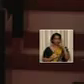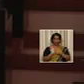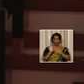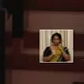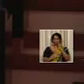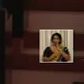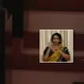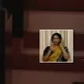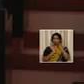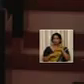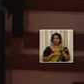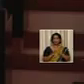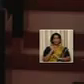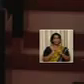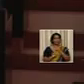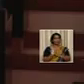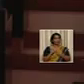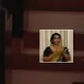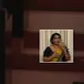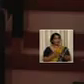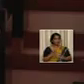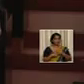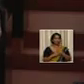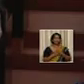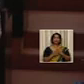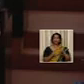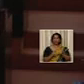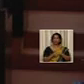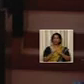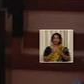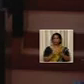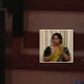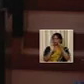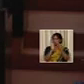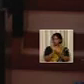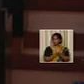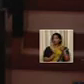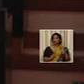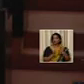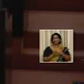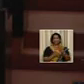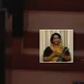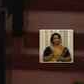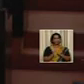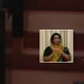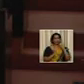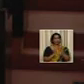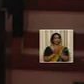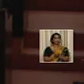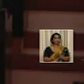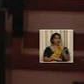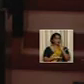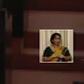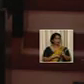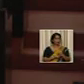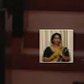සඳහා සංචාරක ඉඩම් අමාත්‍යාංශයේ වාර්ෂික කාර්යසාධන වාර්තාව හා ගිණු මම ඉදිරිපත් කරමි. මෙම වාර්තාව ජාතික ආර්ථික භෞතික සැලසුම්